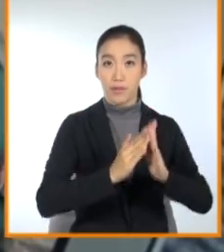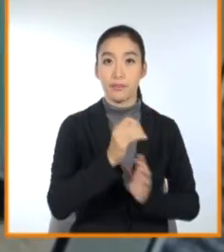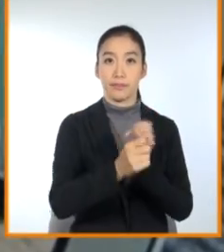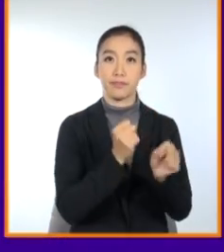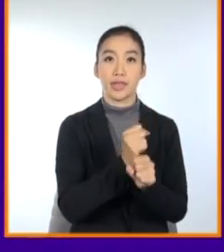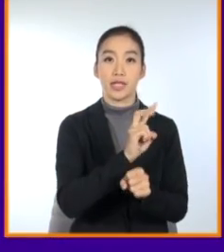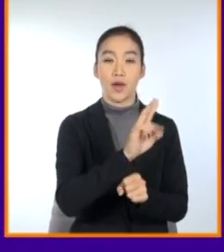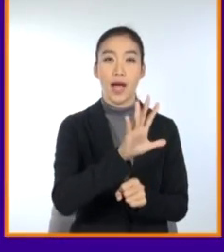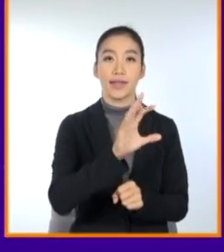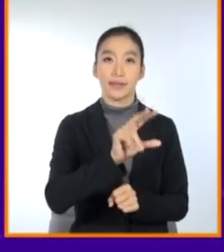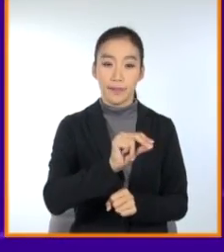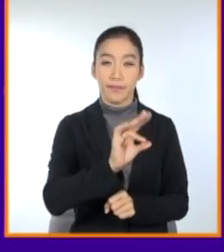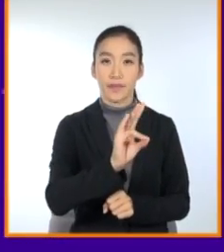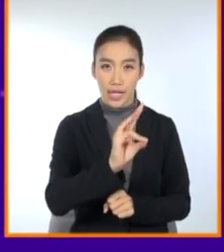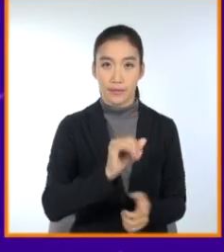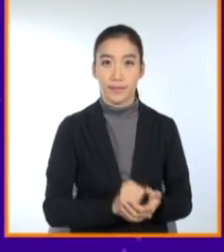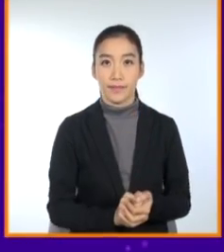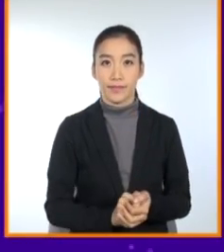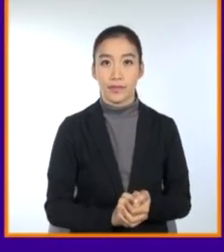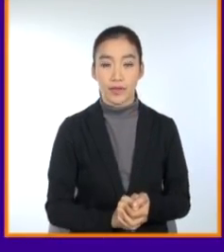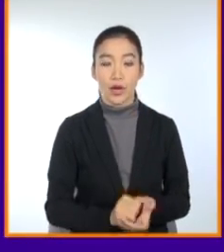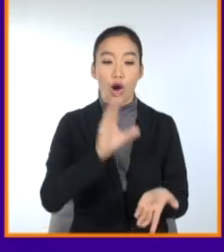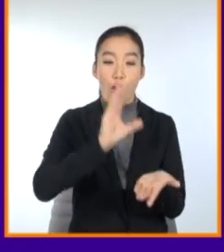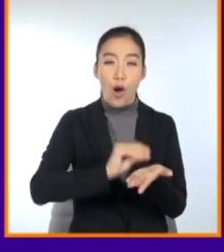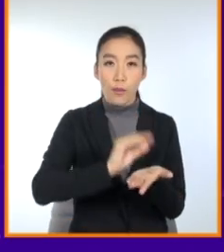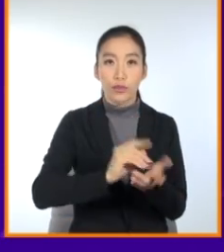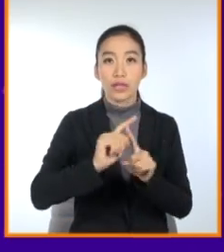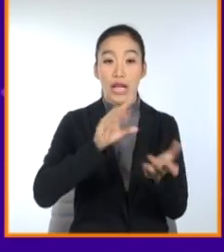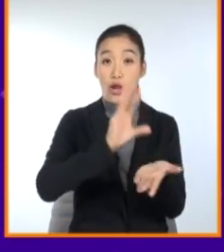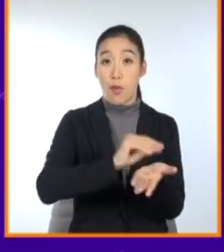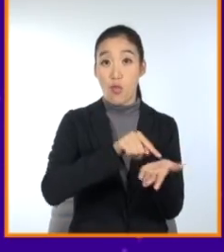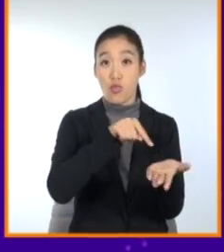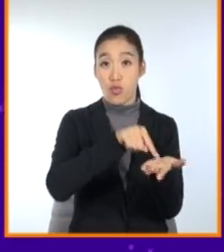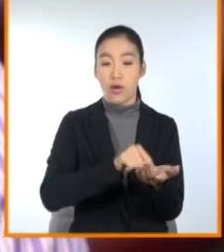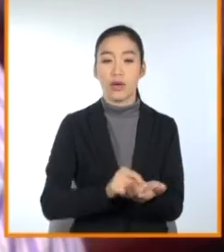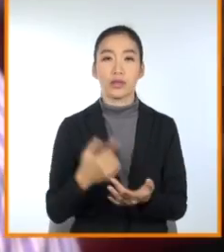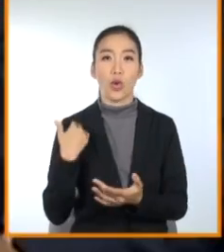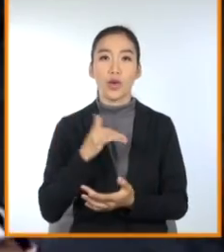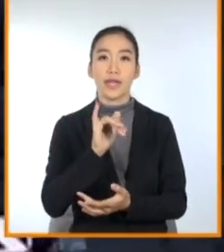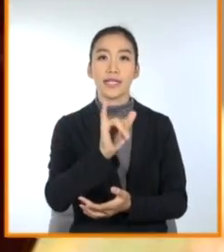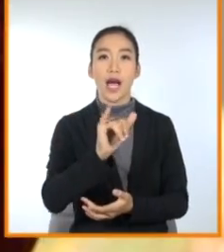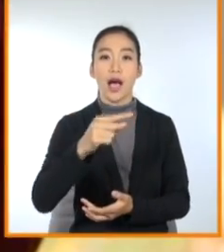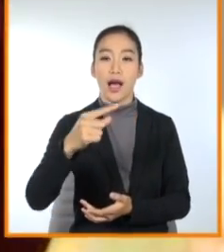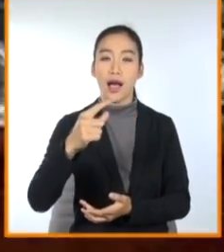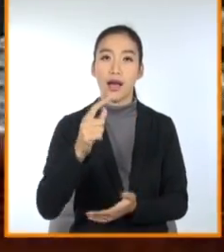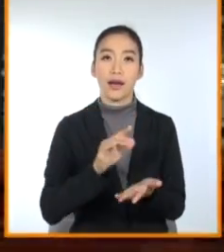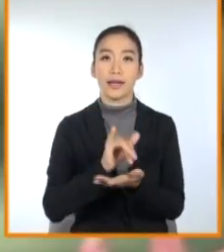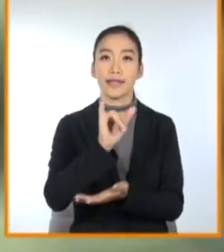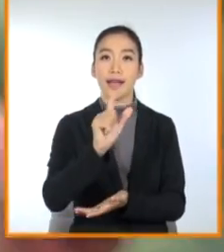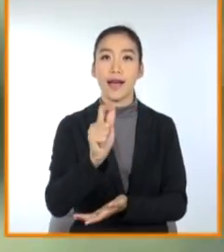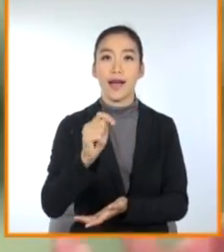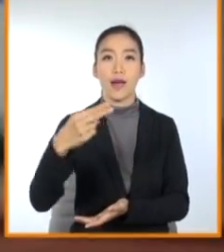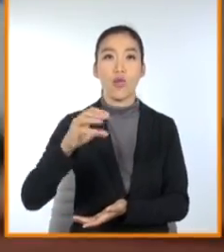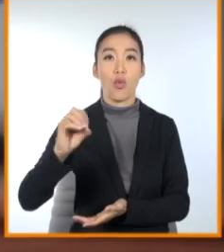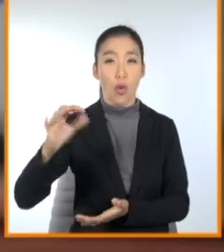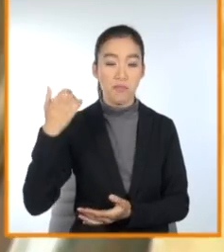และเดวิดฟิโลซึ่งข้อมูลจากคอมสกอร์ระบุว่าปัจจุบัน Yahoo เป็นเว็บไซต์ที่มีคนใช้งานมากเป็นอันดับ3ใน